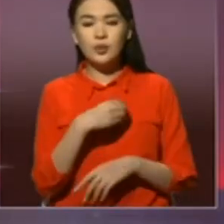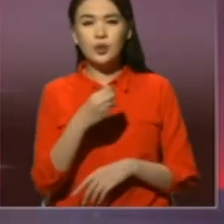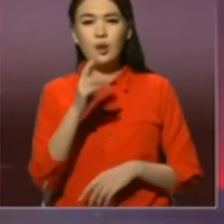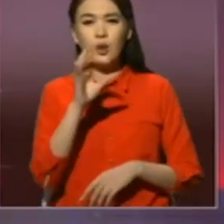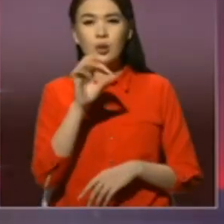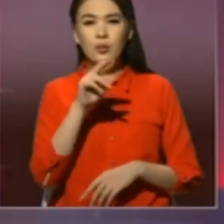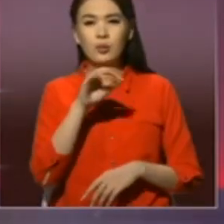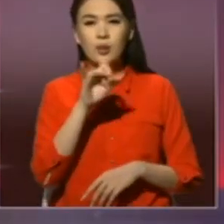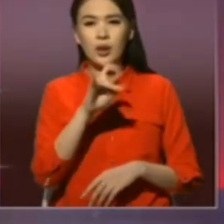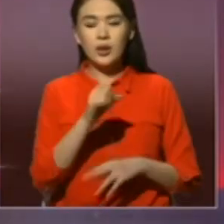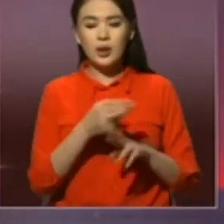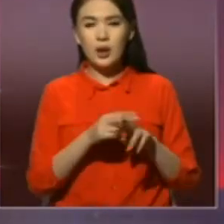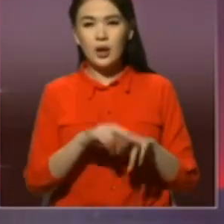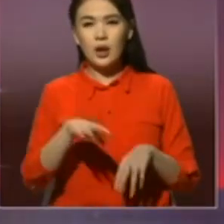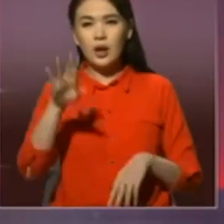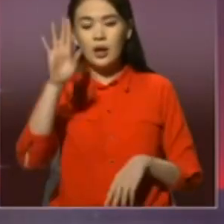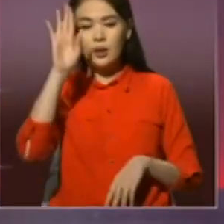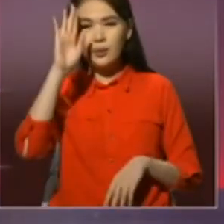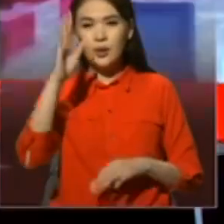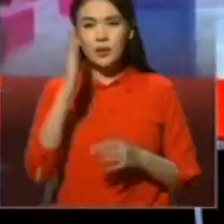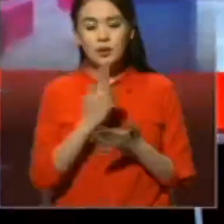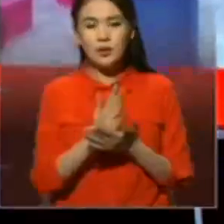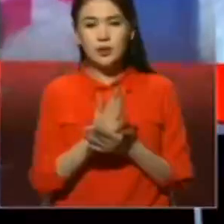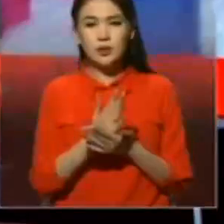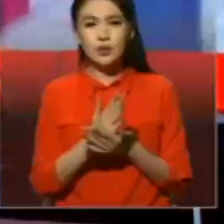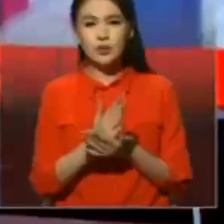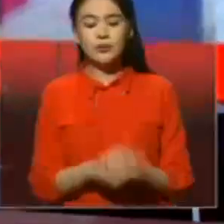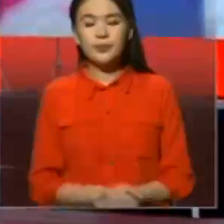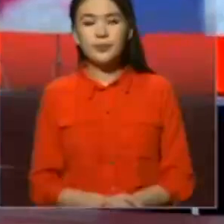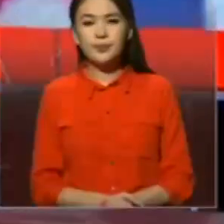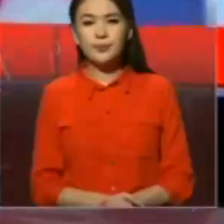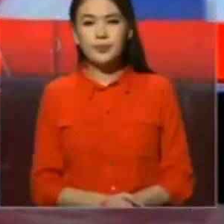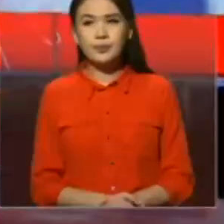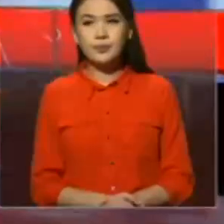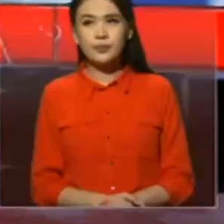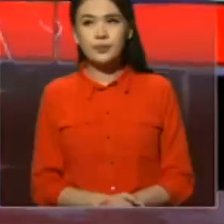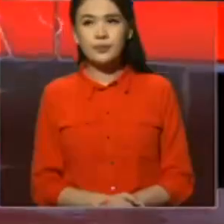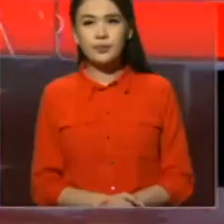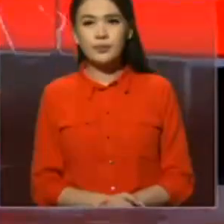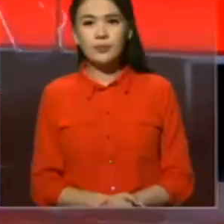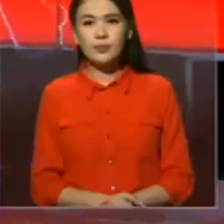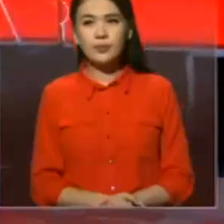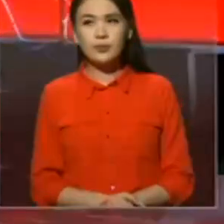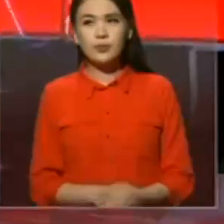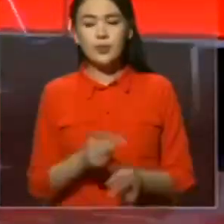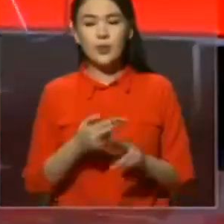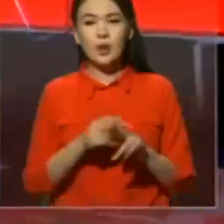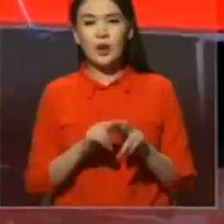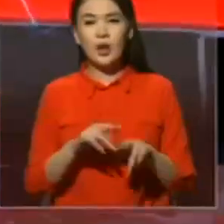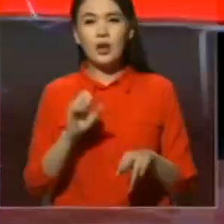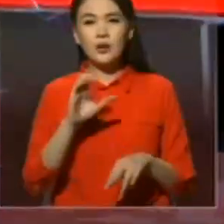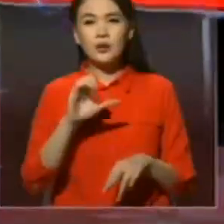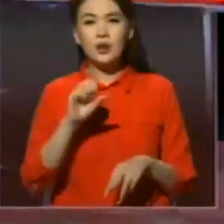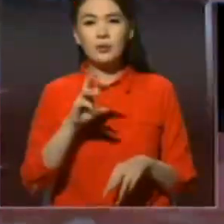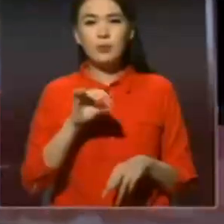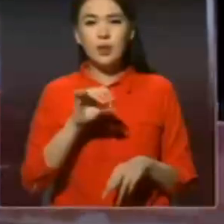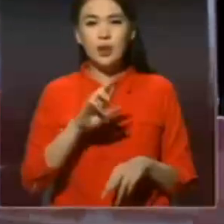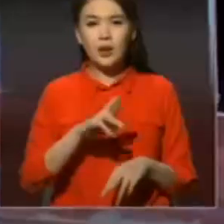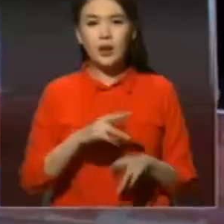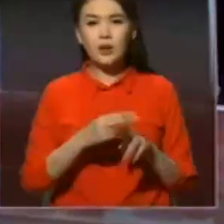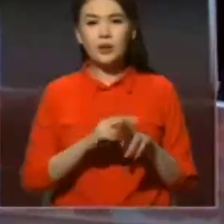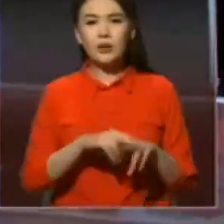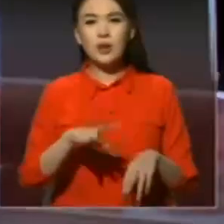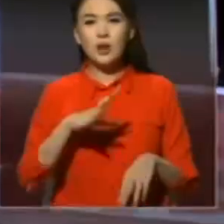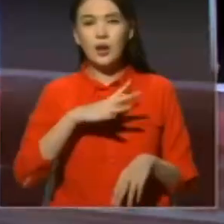көкпаршы бала бар. Бұл неміз? Владимир Мырза. Көріп қана қоймай, мына ассамблея сол баланың атын астына